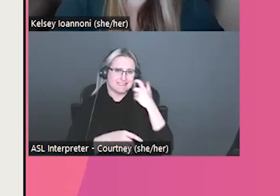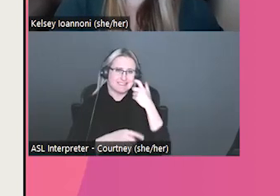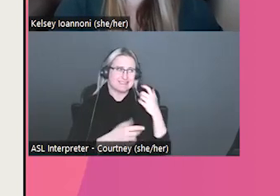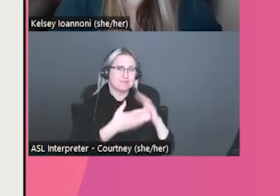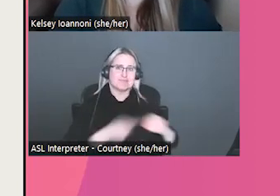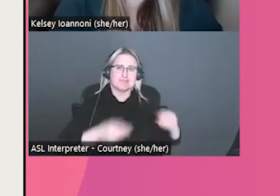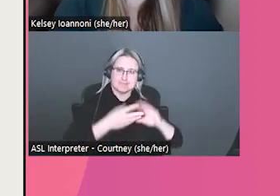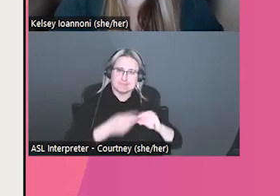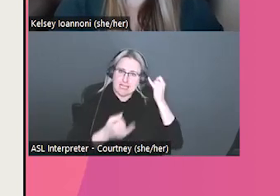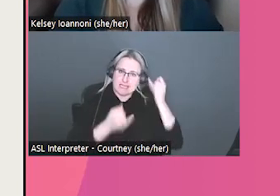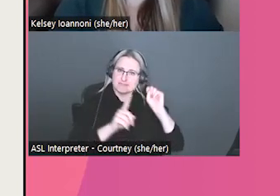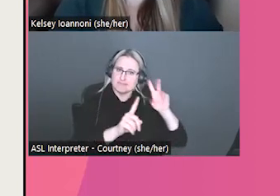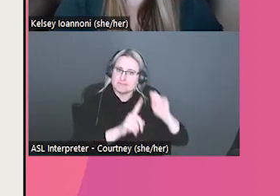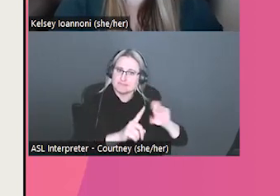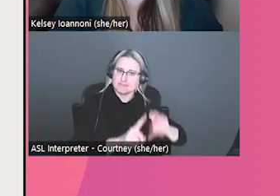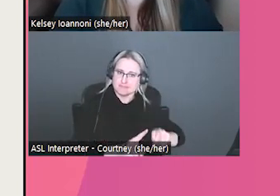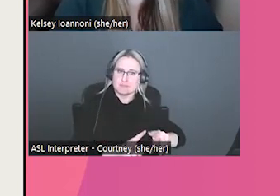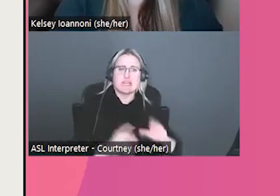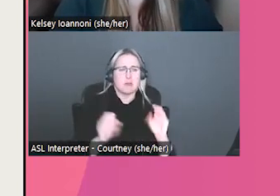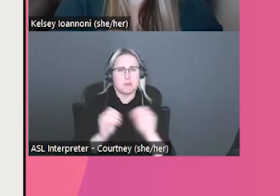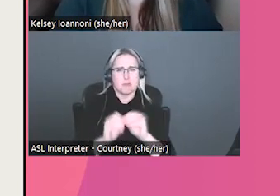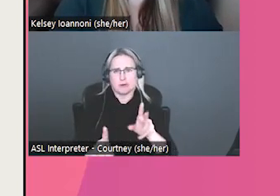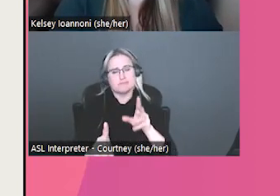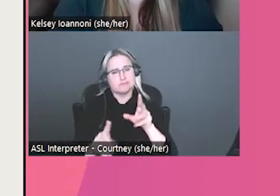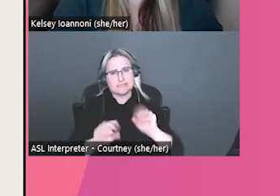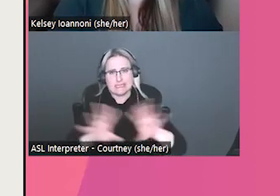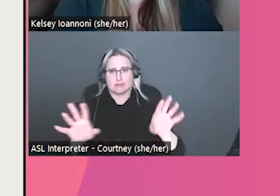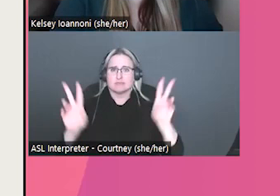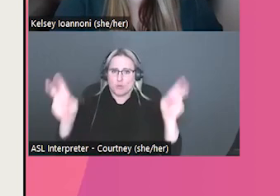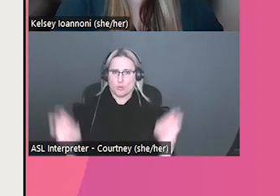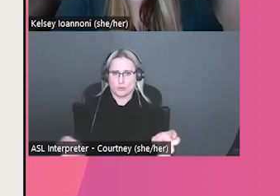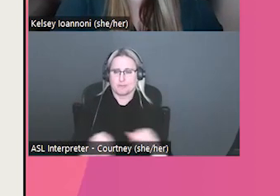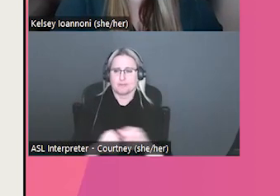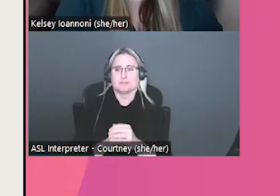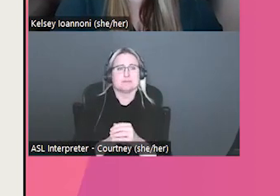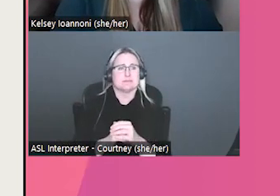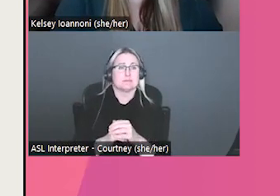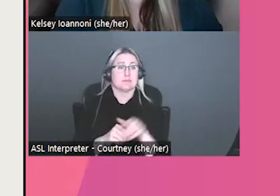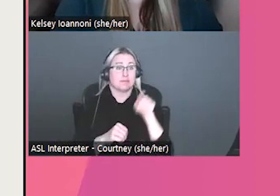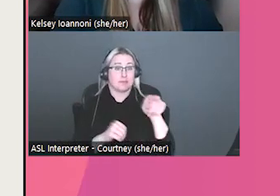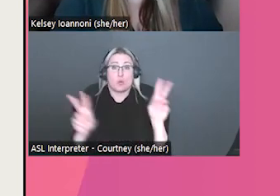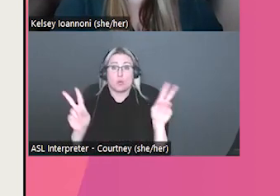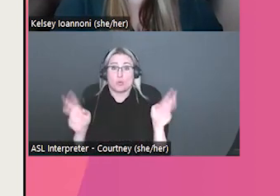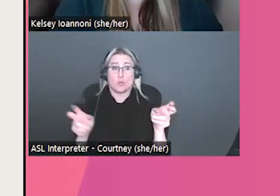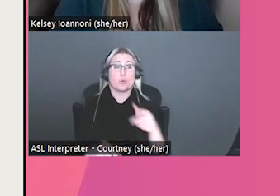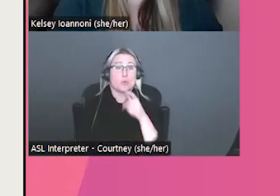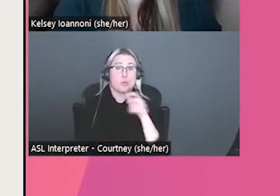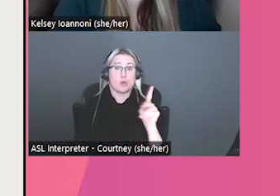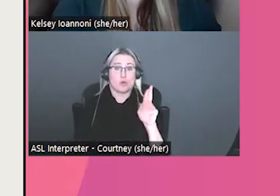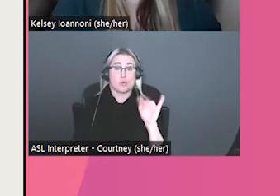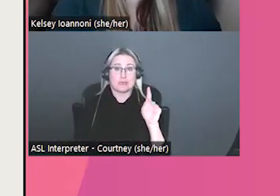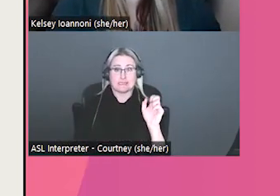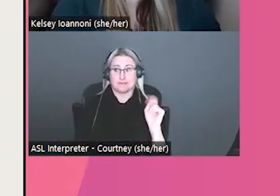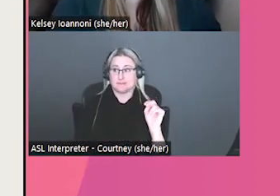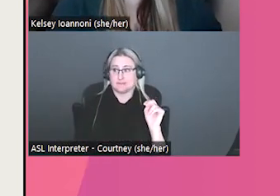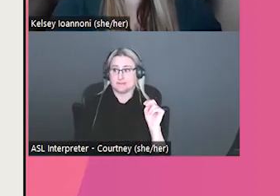cela par certaines citations que nous avons relevées donc lors de mon étude. Et je vais vous partager cette citation